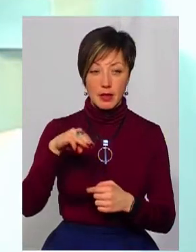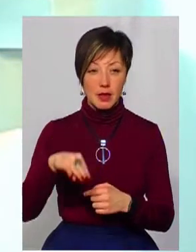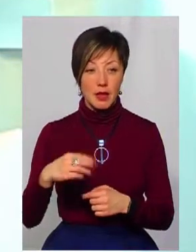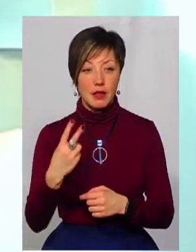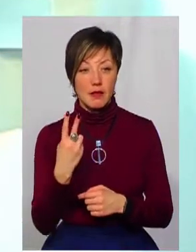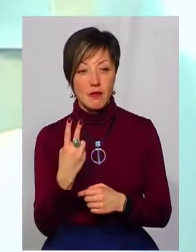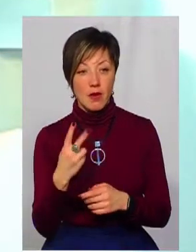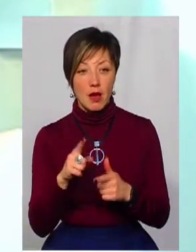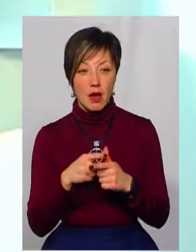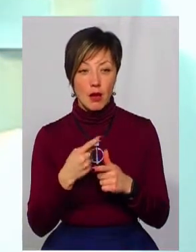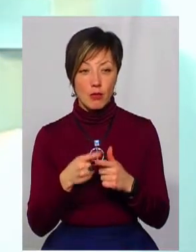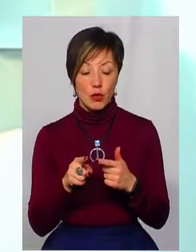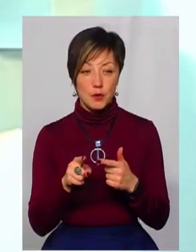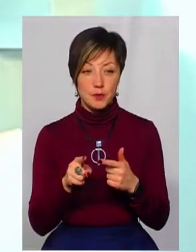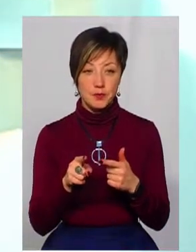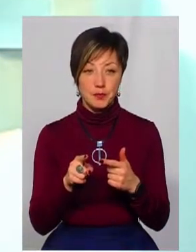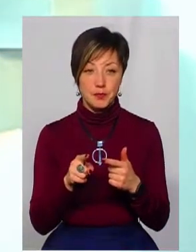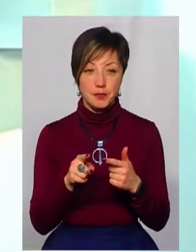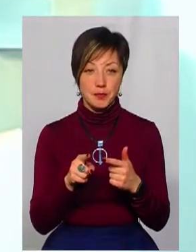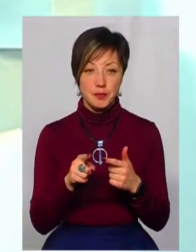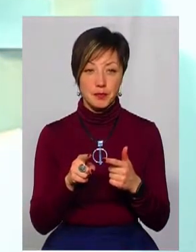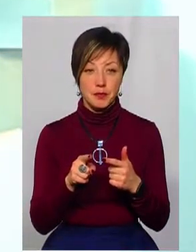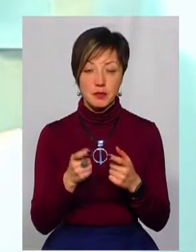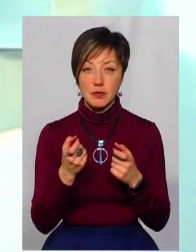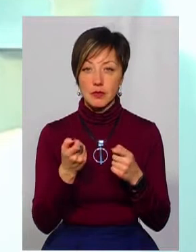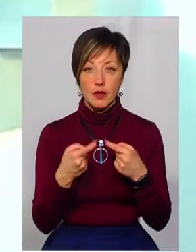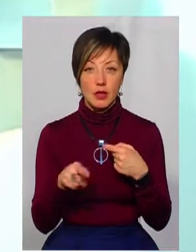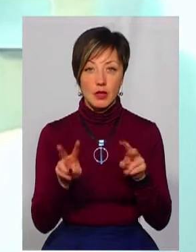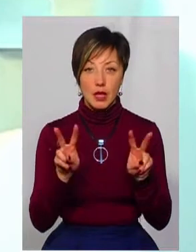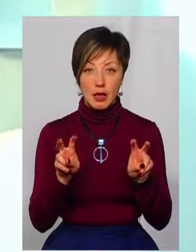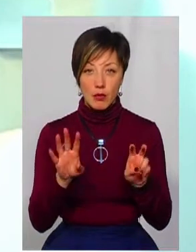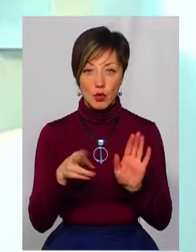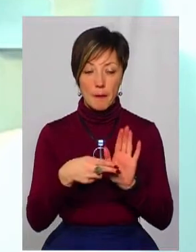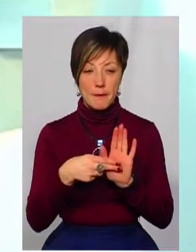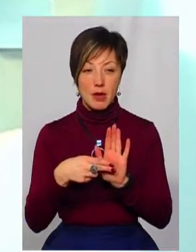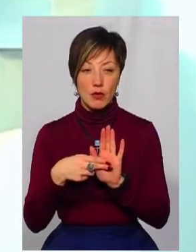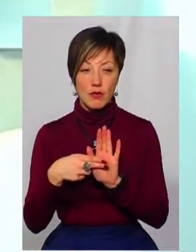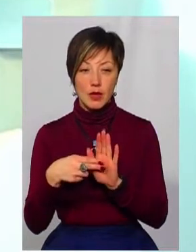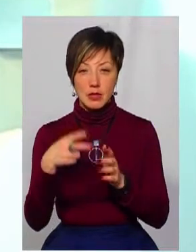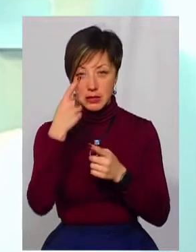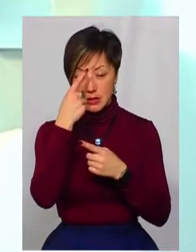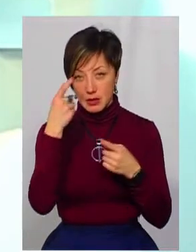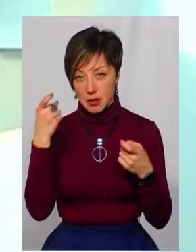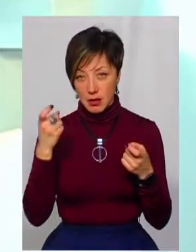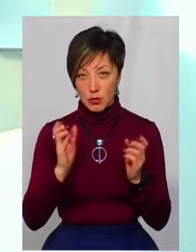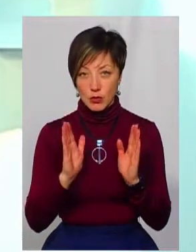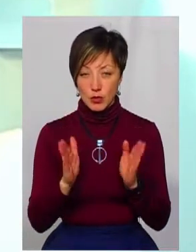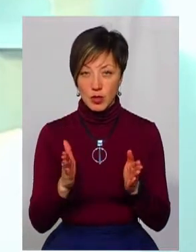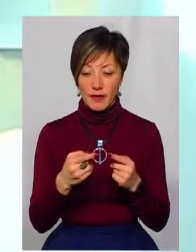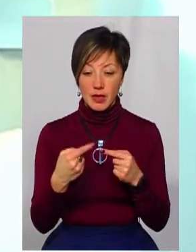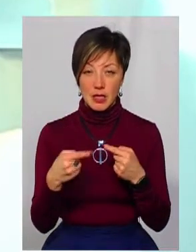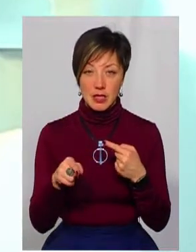чи, до прикладу, кстати, от це ще чуть-чуть інша тема, вони будуть маркувати сигнал, на Т2 маркування сигналу